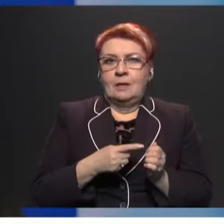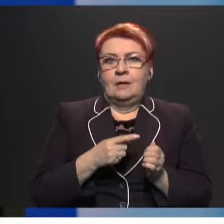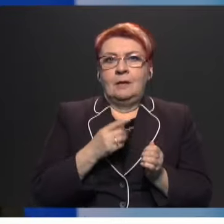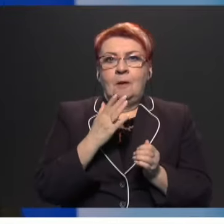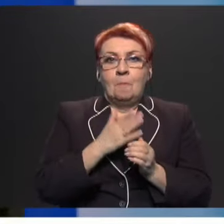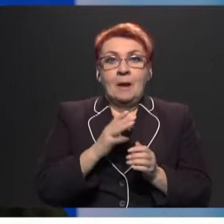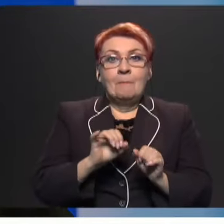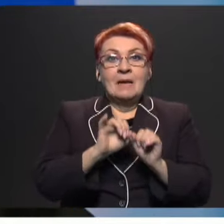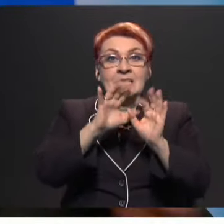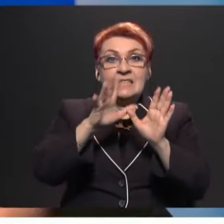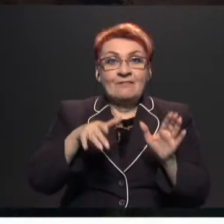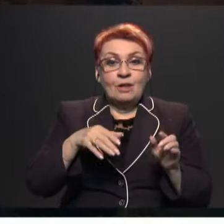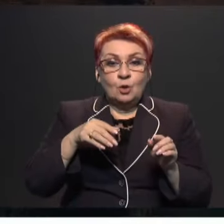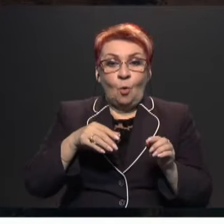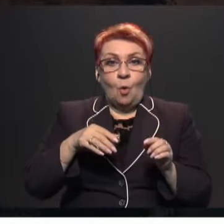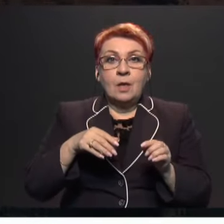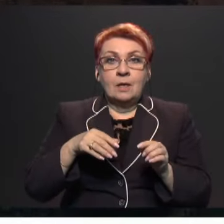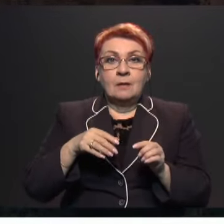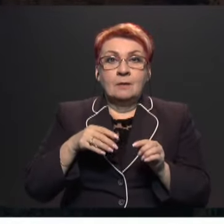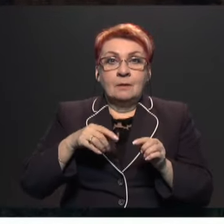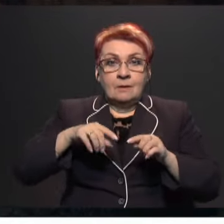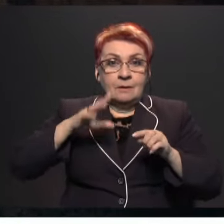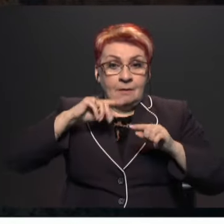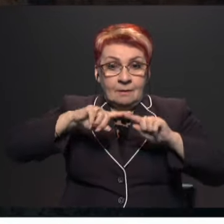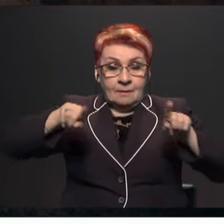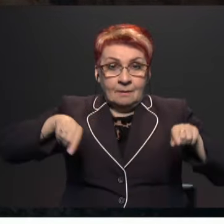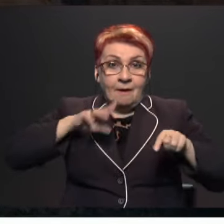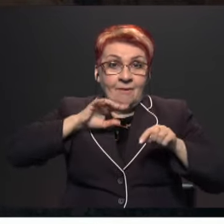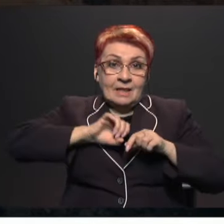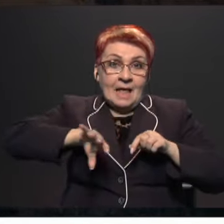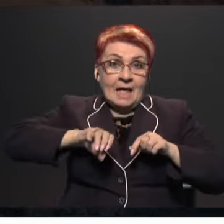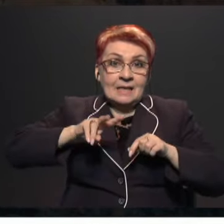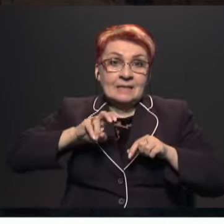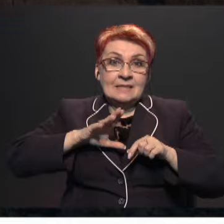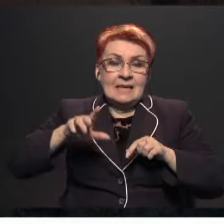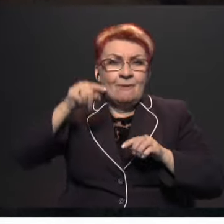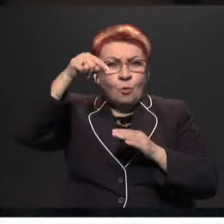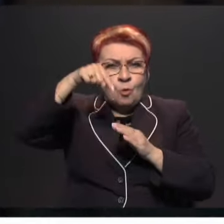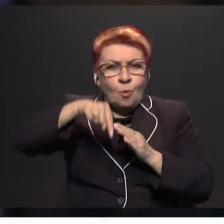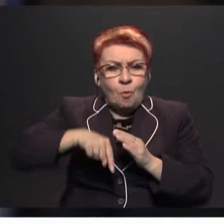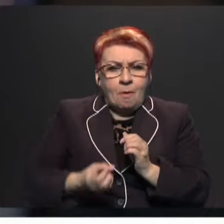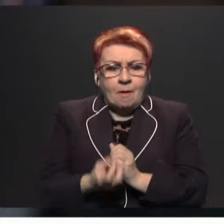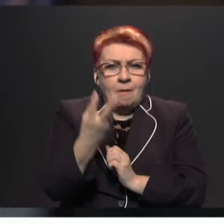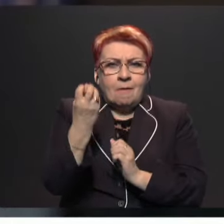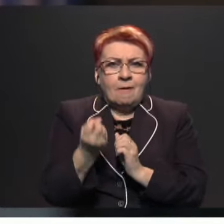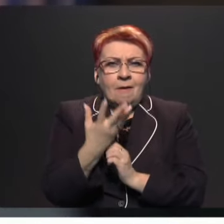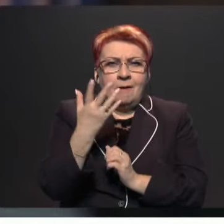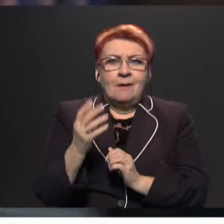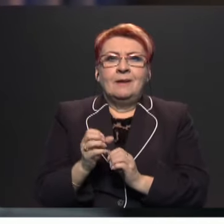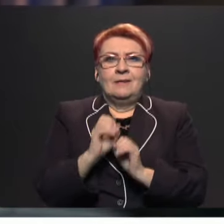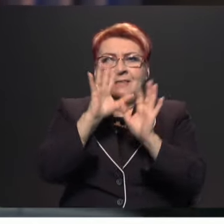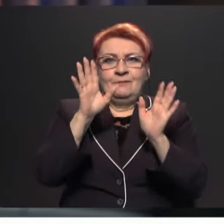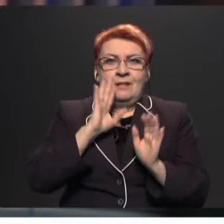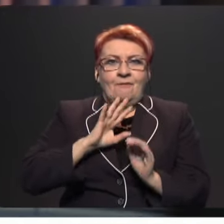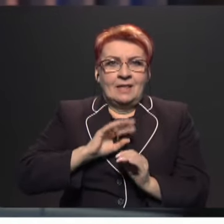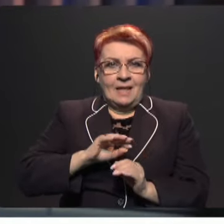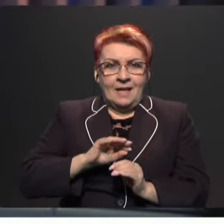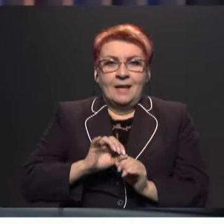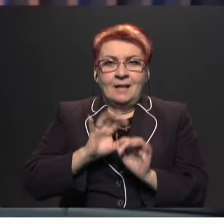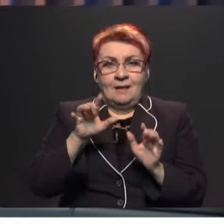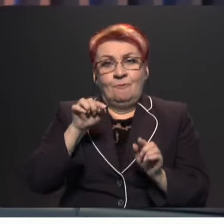со святым колодцем. То есть идет слив воды непосредственно глубоко-глубоко в землю. То есть они, допустим,